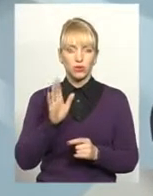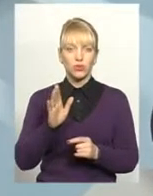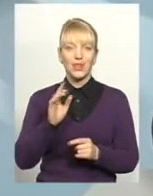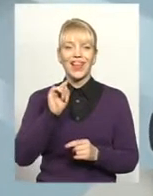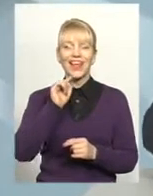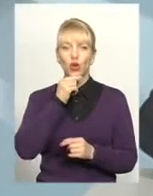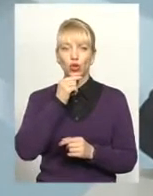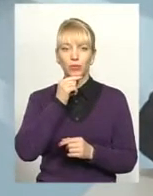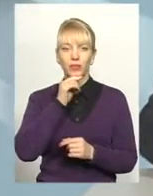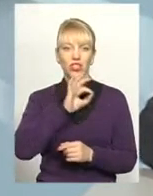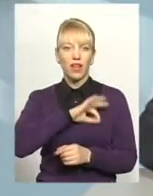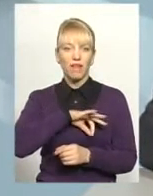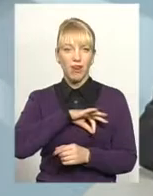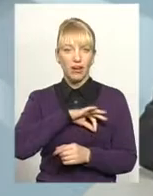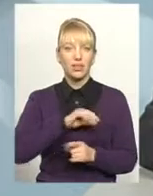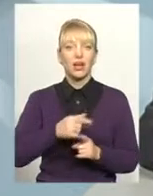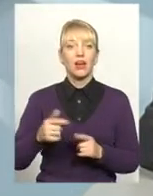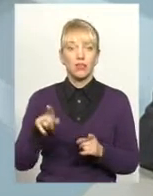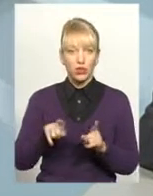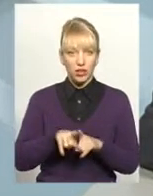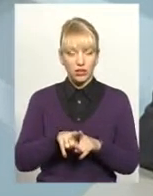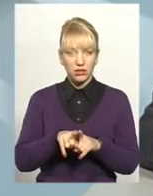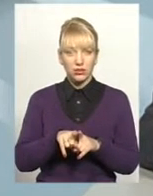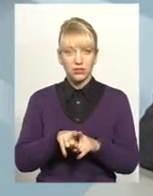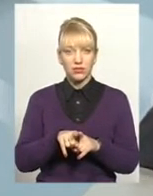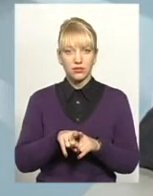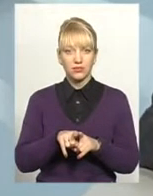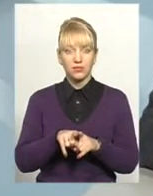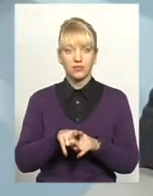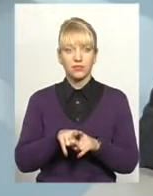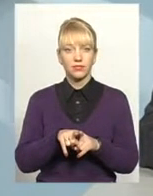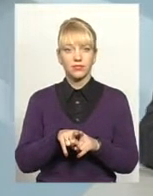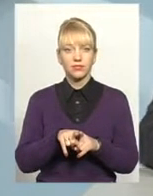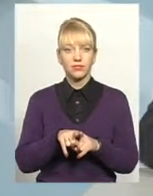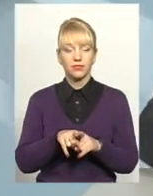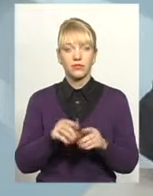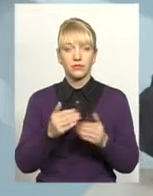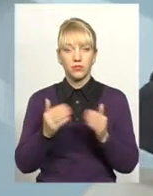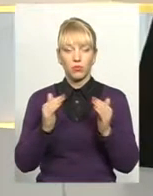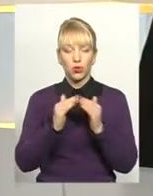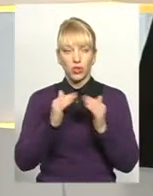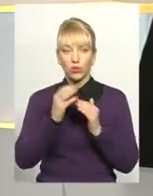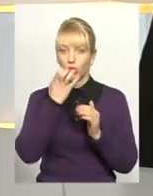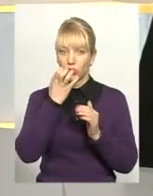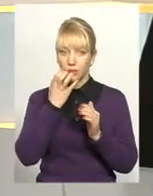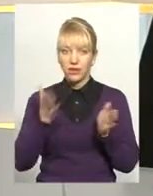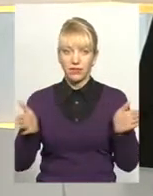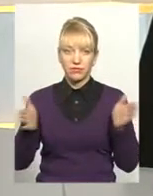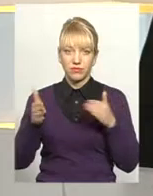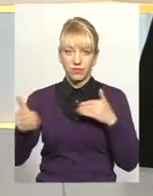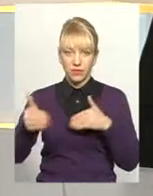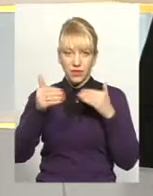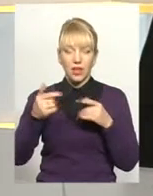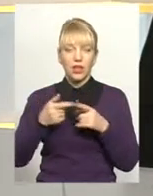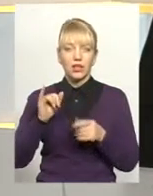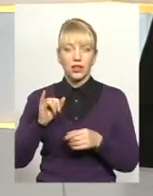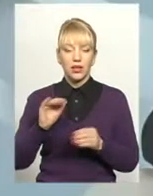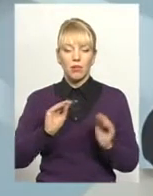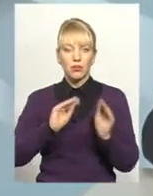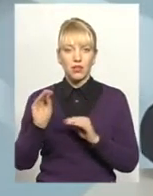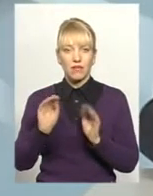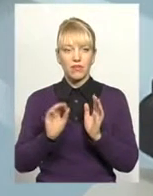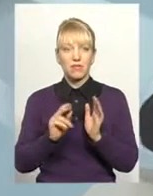Ти утеплив, скажімо, будинок і поставив, скажімо,